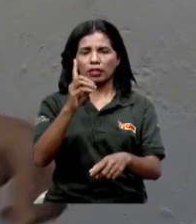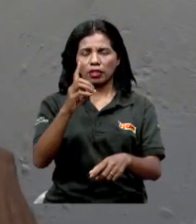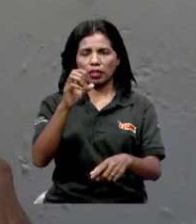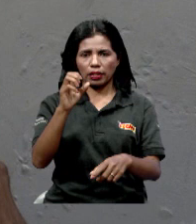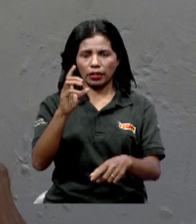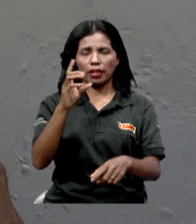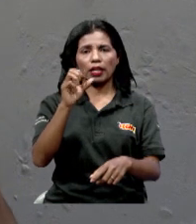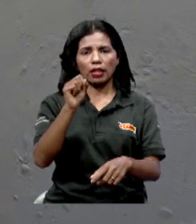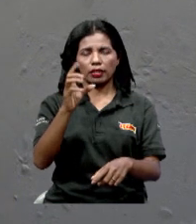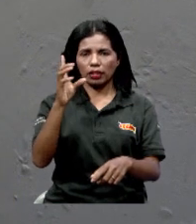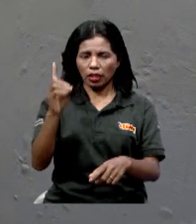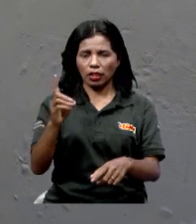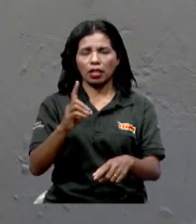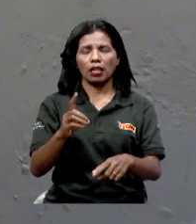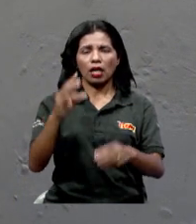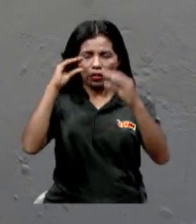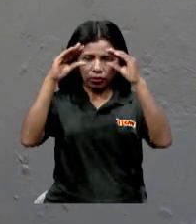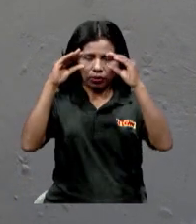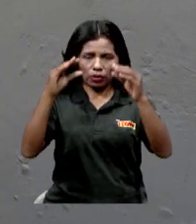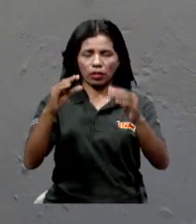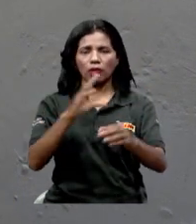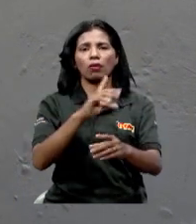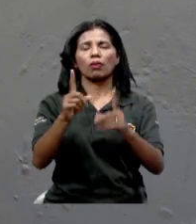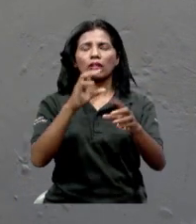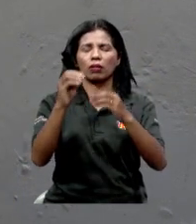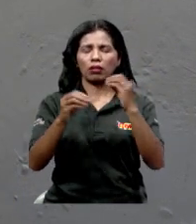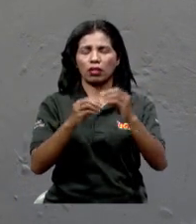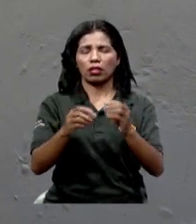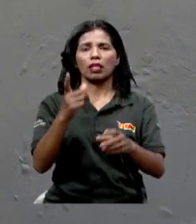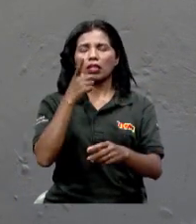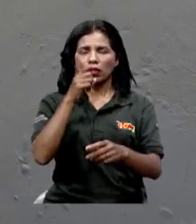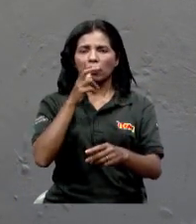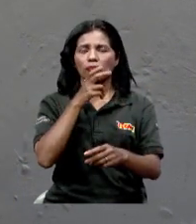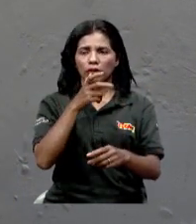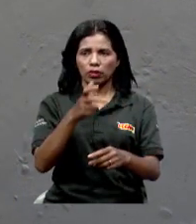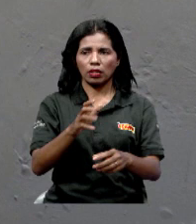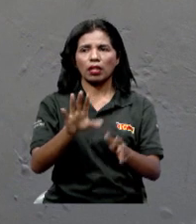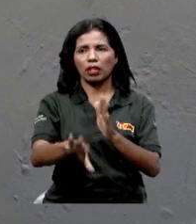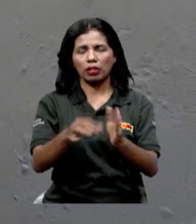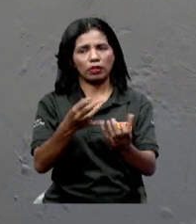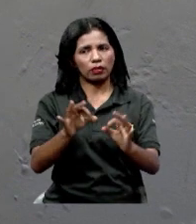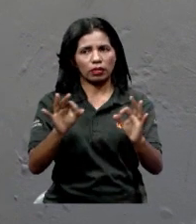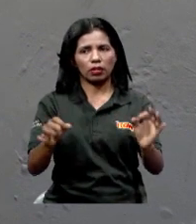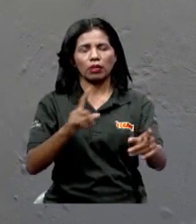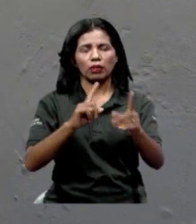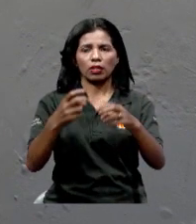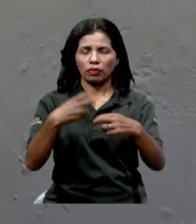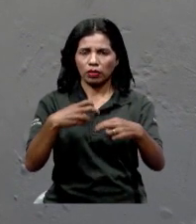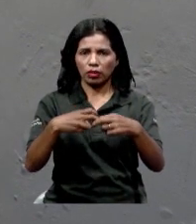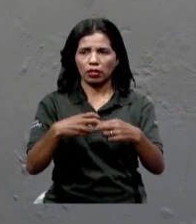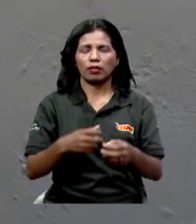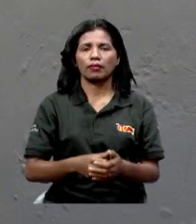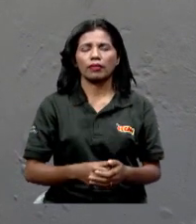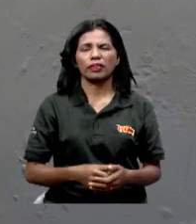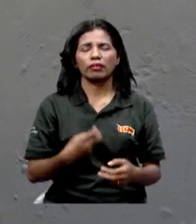primary. To EBC to maya sekolah sekunder ni sih raya tante oh tu dia tu sih kuliah aras kan apa tu. Waktu ni mak